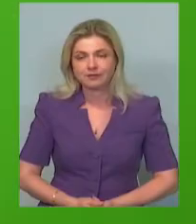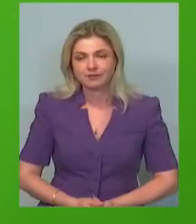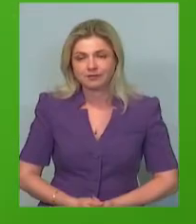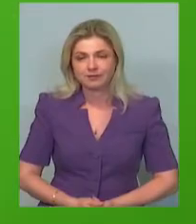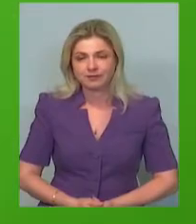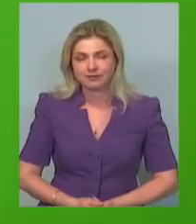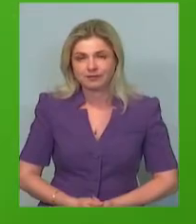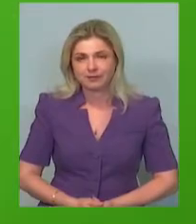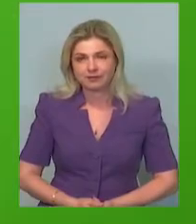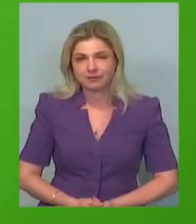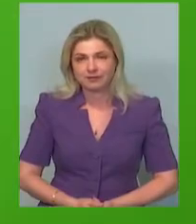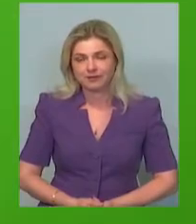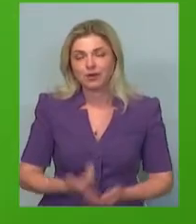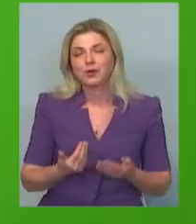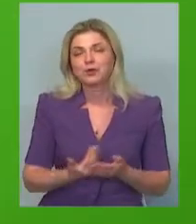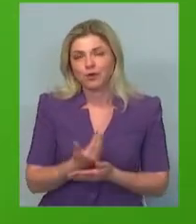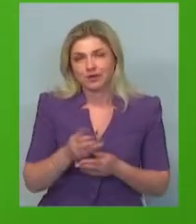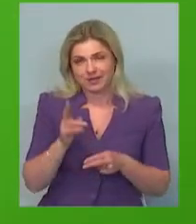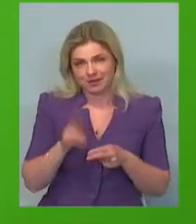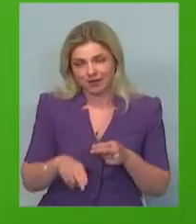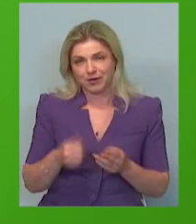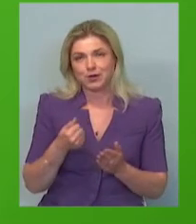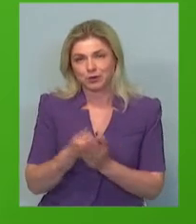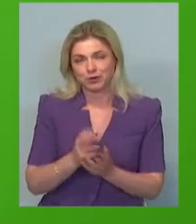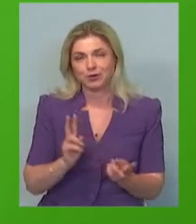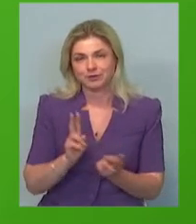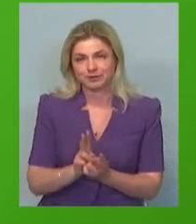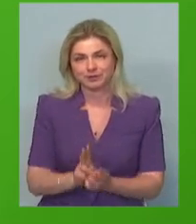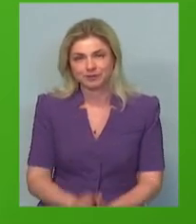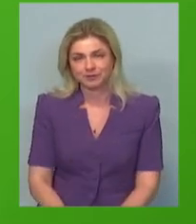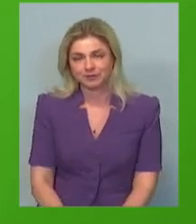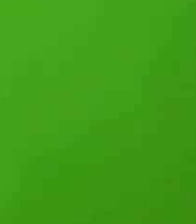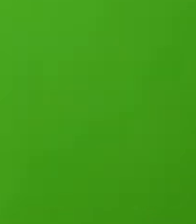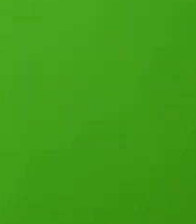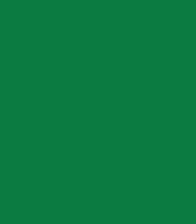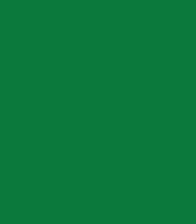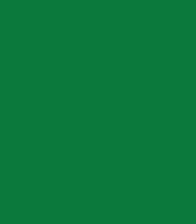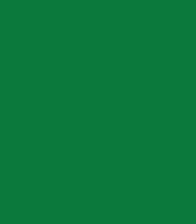На цьому випуск завершено. Гарного вечора. До зустрічі.